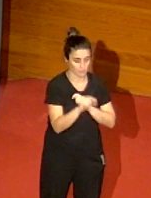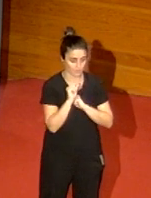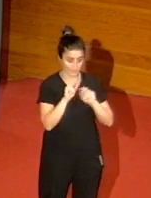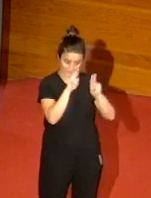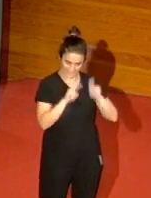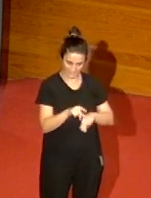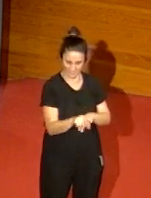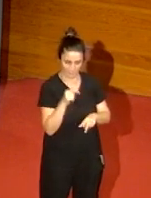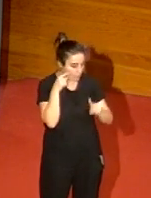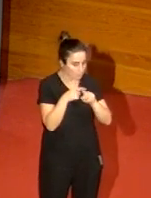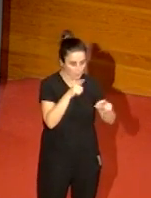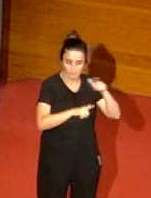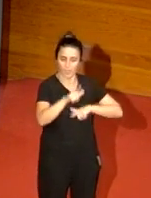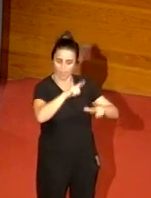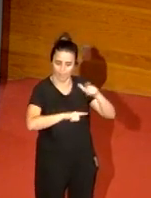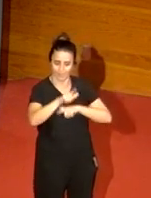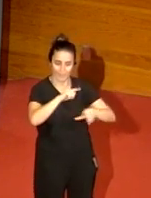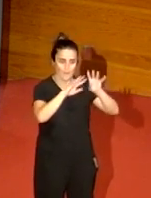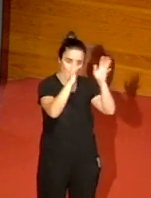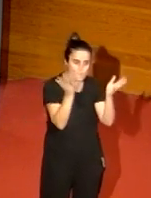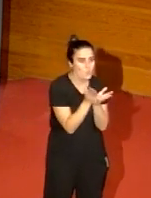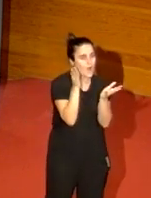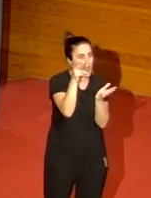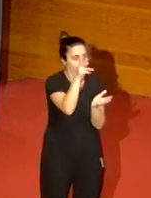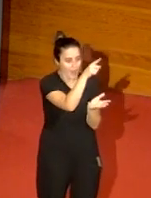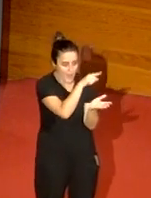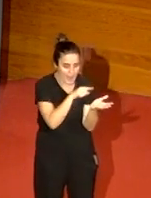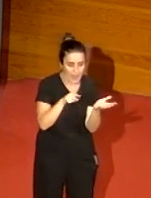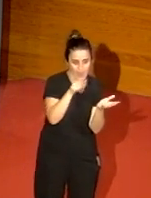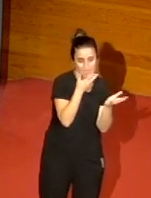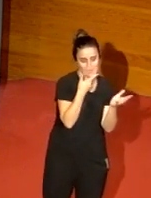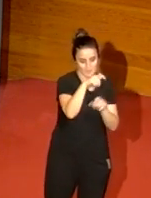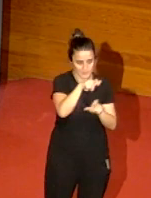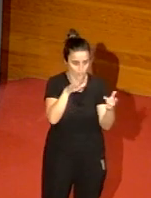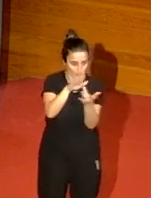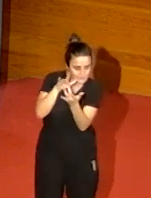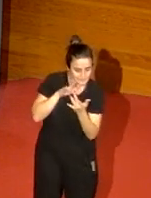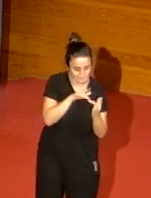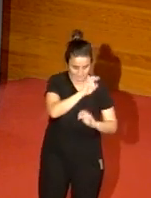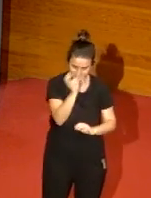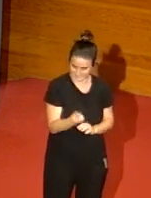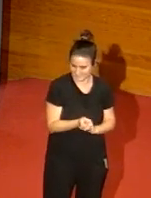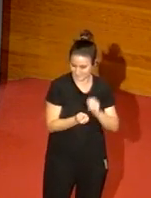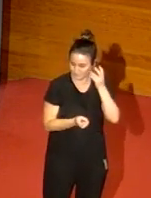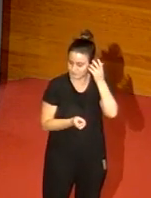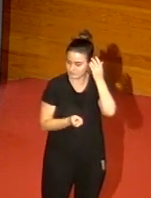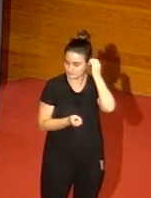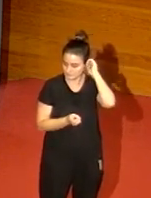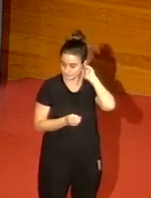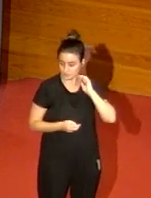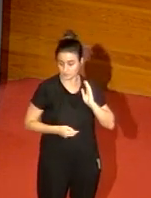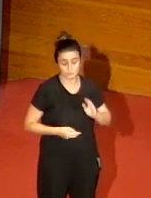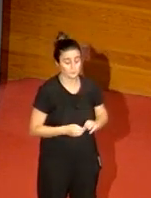kazetari bidaiatzeko eta mundu ezagutzeko eta jende ezberdina ezagutzeko. Abentura zaletasuna.